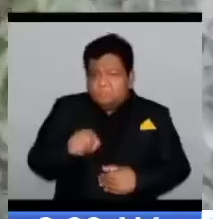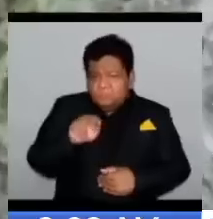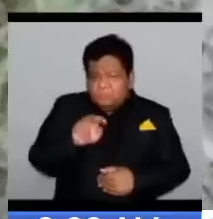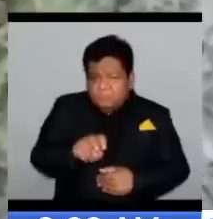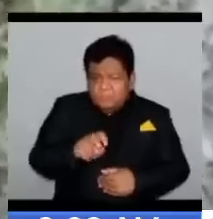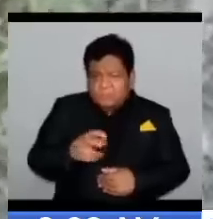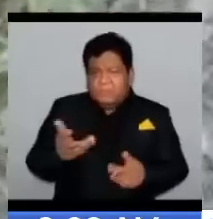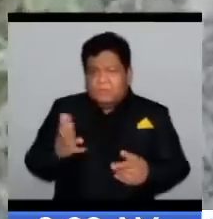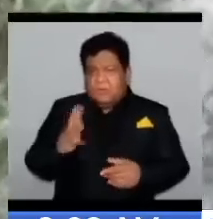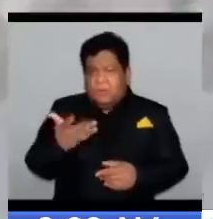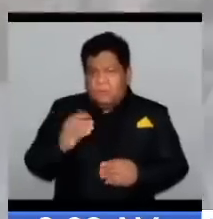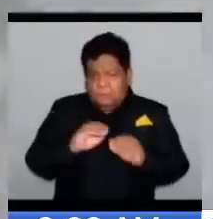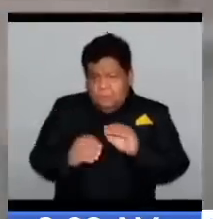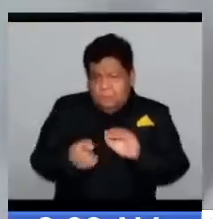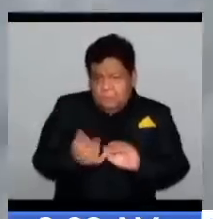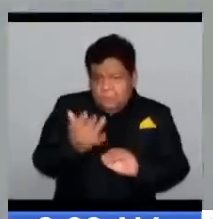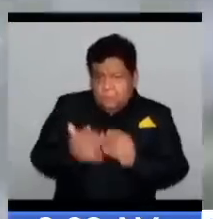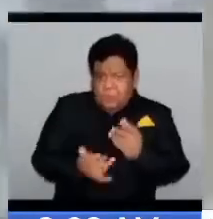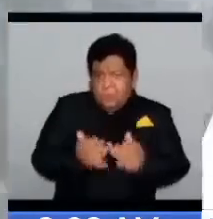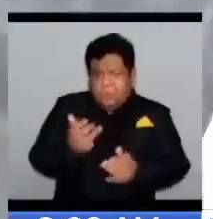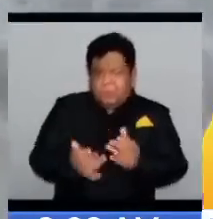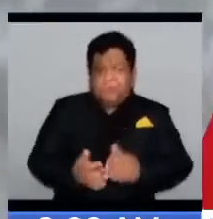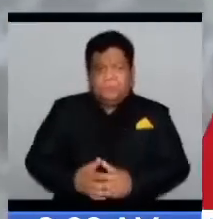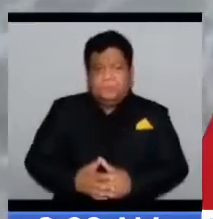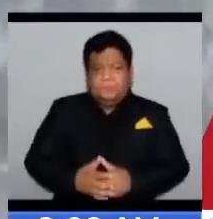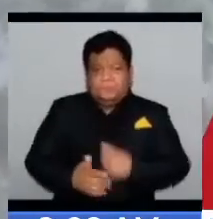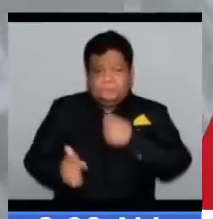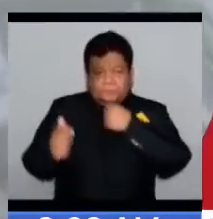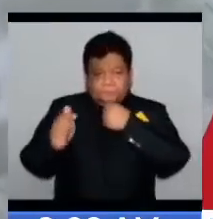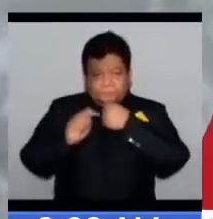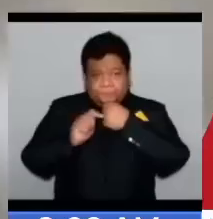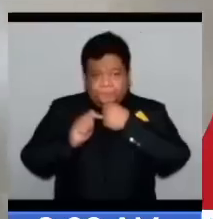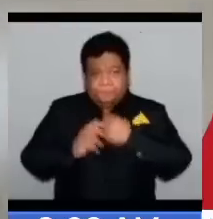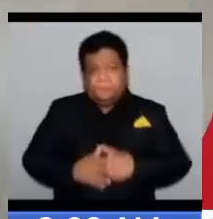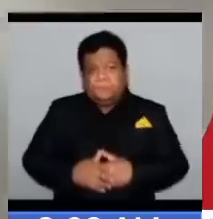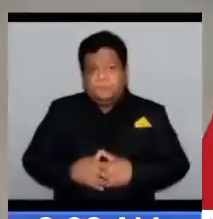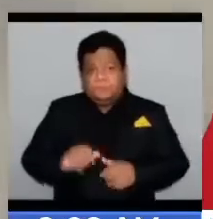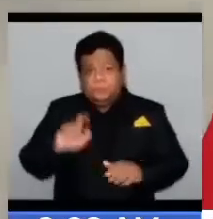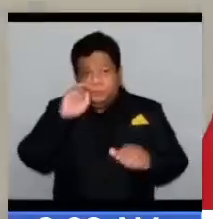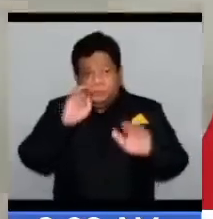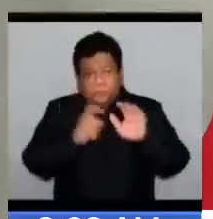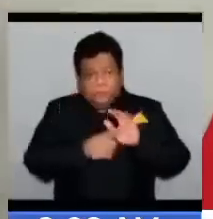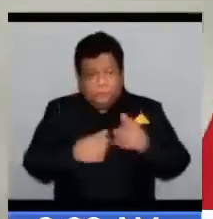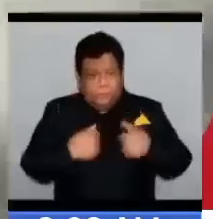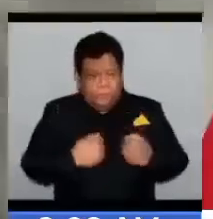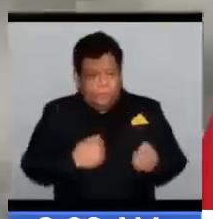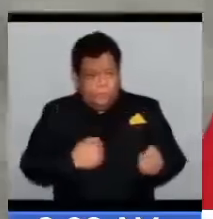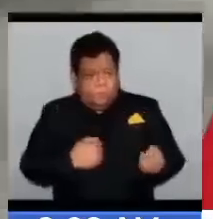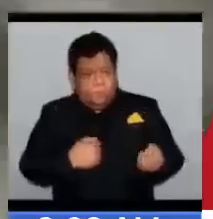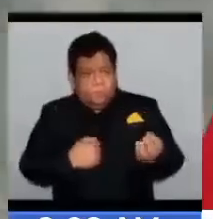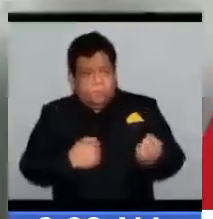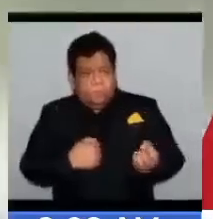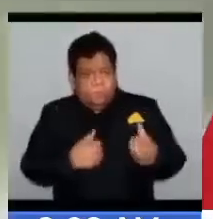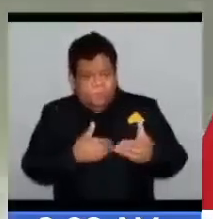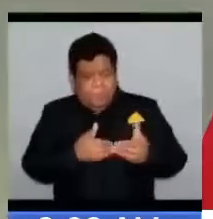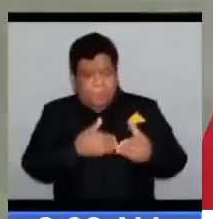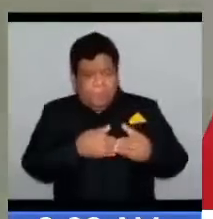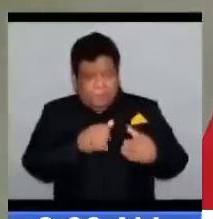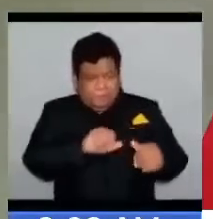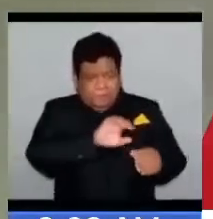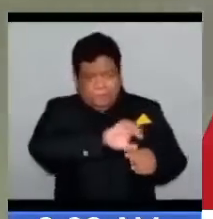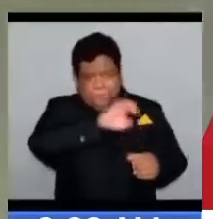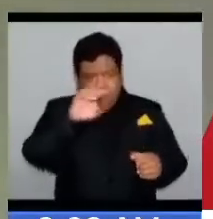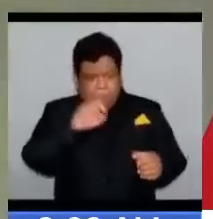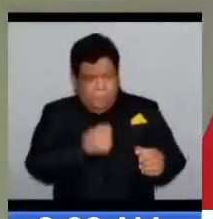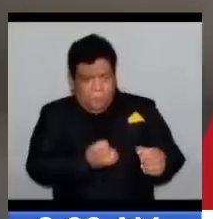yun. Bago ito, napansin din nila na tila may bumubula sa gilid ng tasok. Nagsagawa na ng inspeksyon at assessment